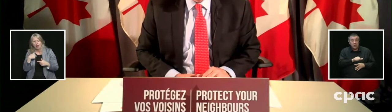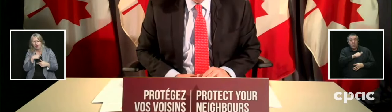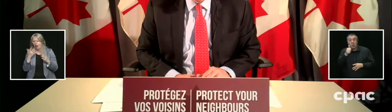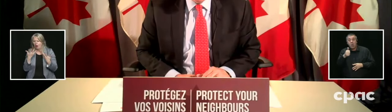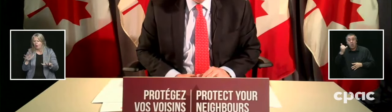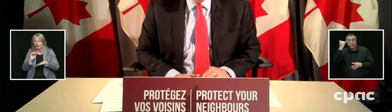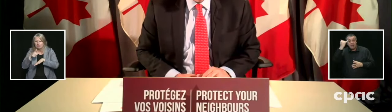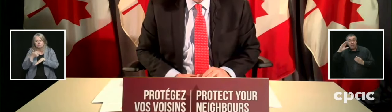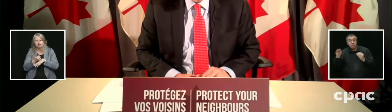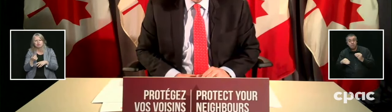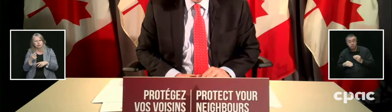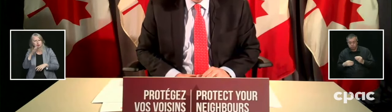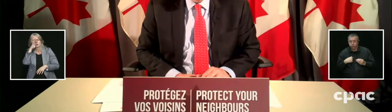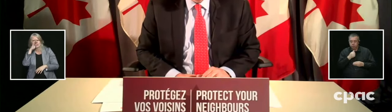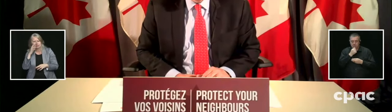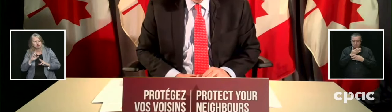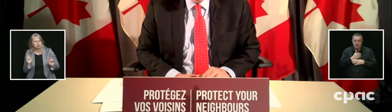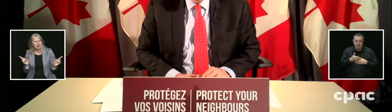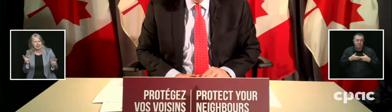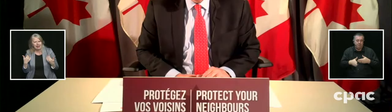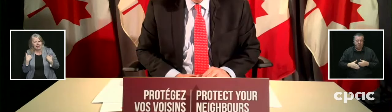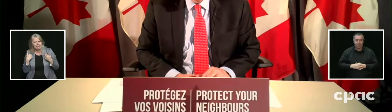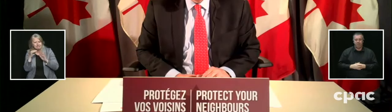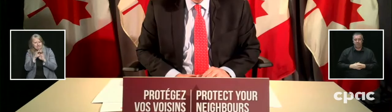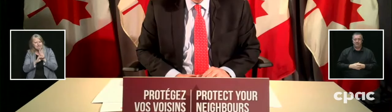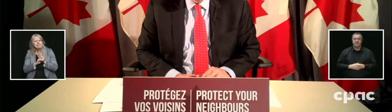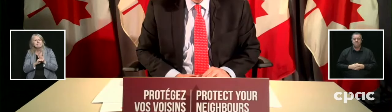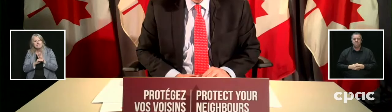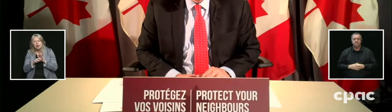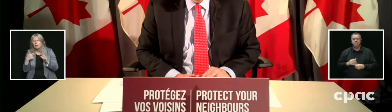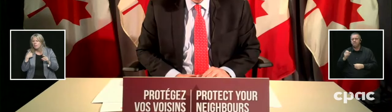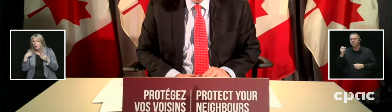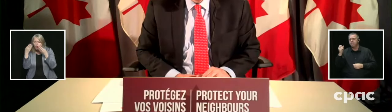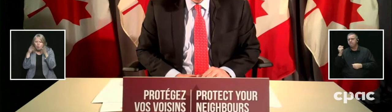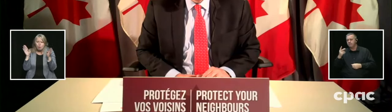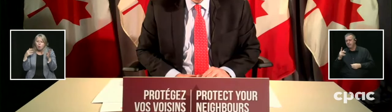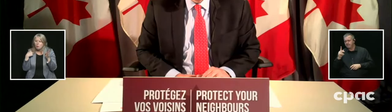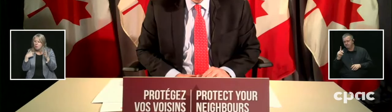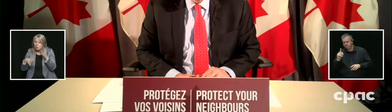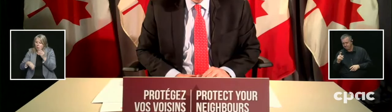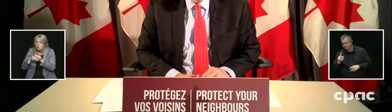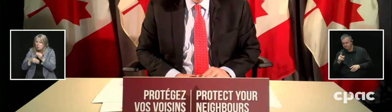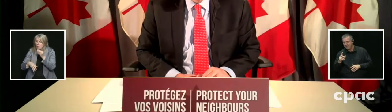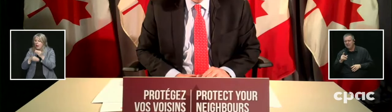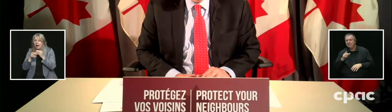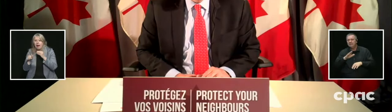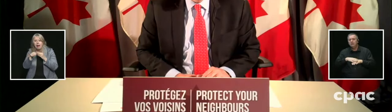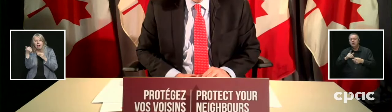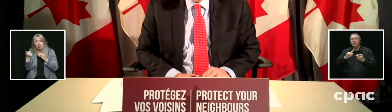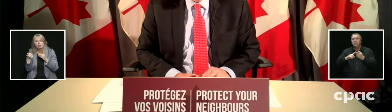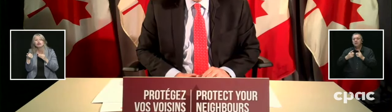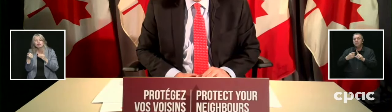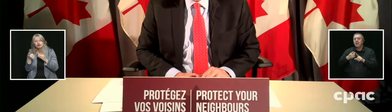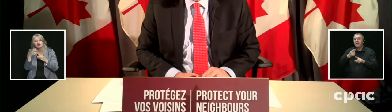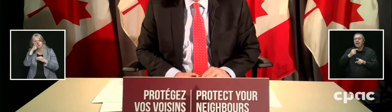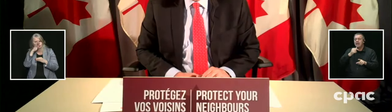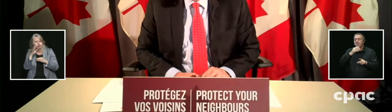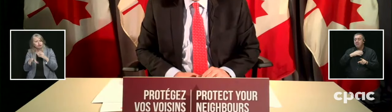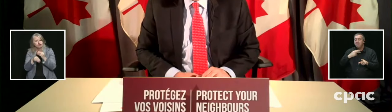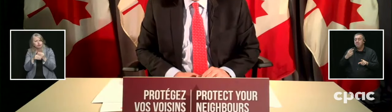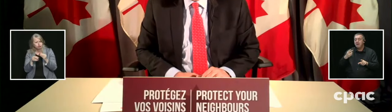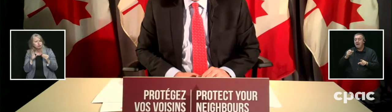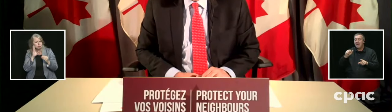nous sommes tout à fait ouverts à le faire. D'accord. Et sur ce chiffre de 50 000 que votre collègue, Mme Hajdu, a encore